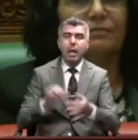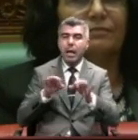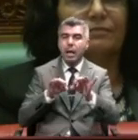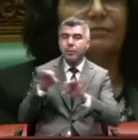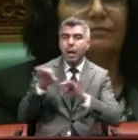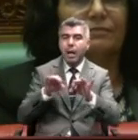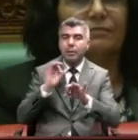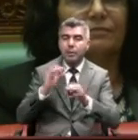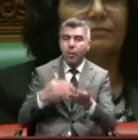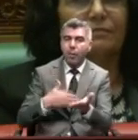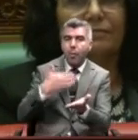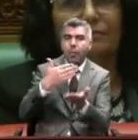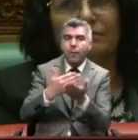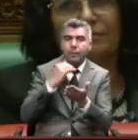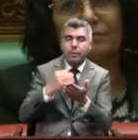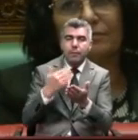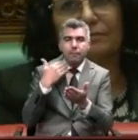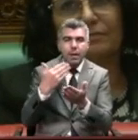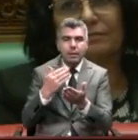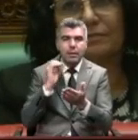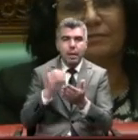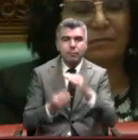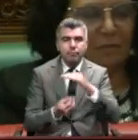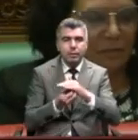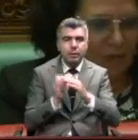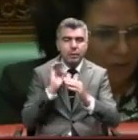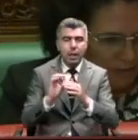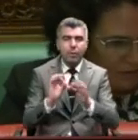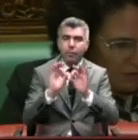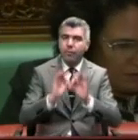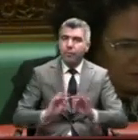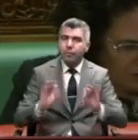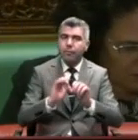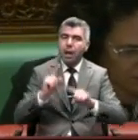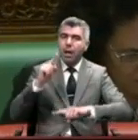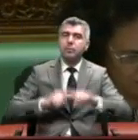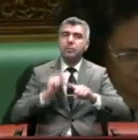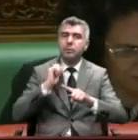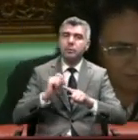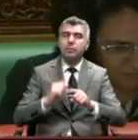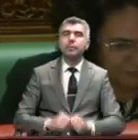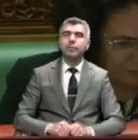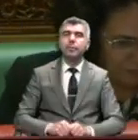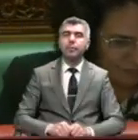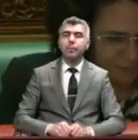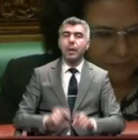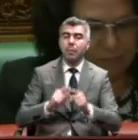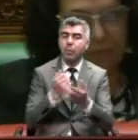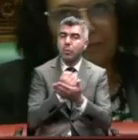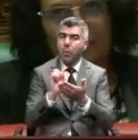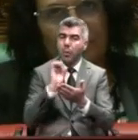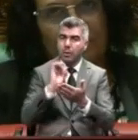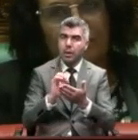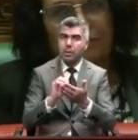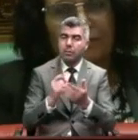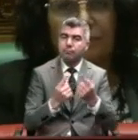للقطع مع كافه اشكال الفساد والريع والامتيازات ومحاربه الاحتكار والمضاربات الالغاء الجزئي